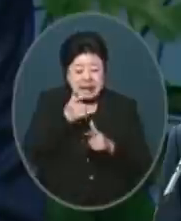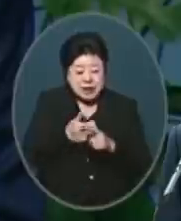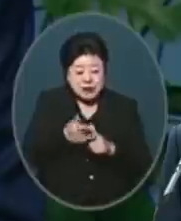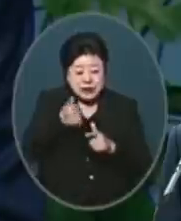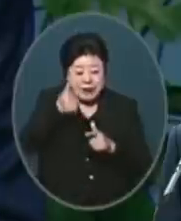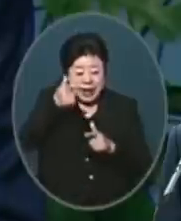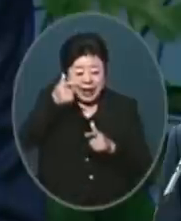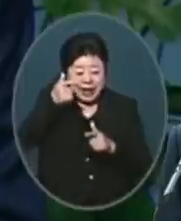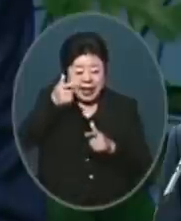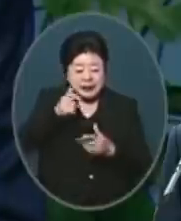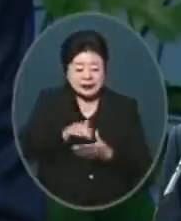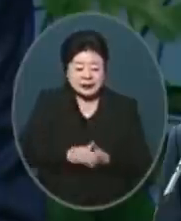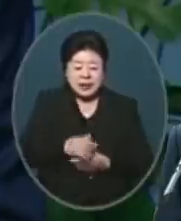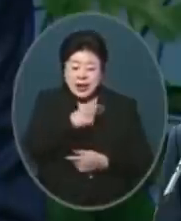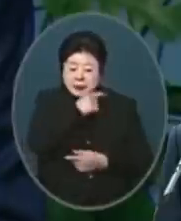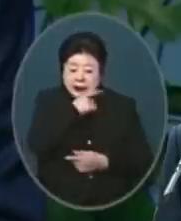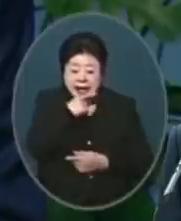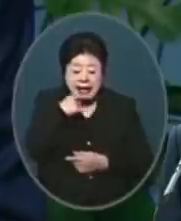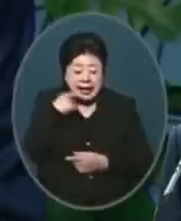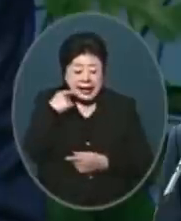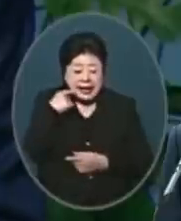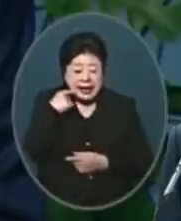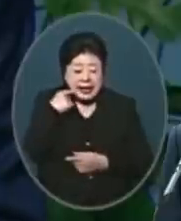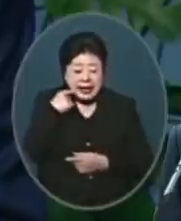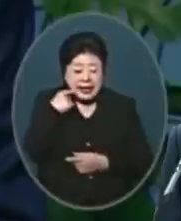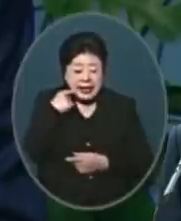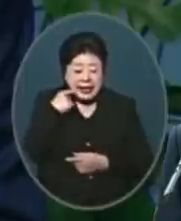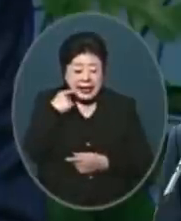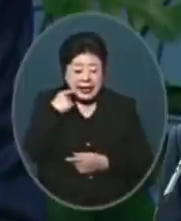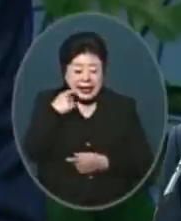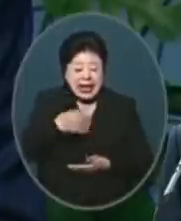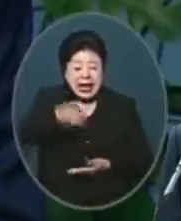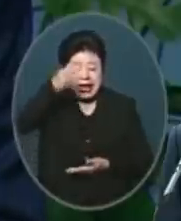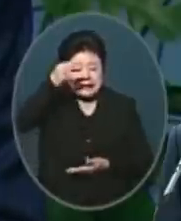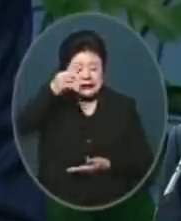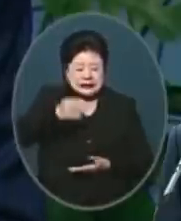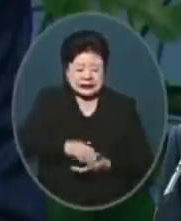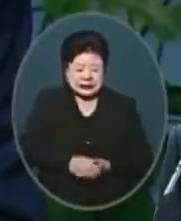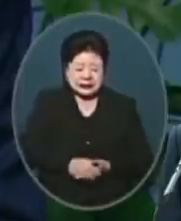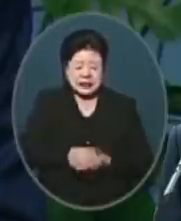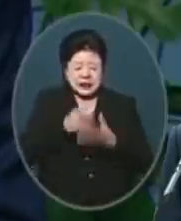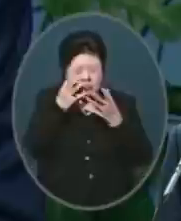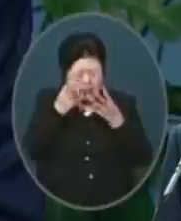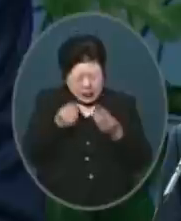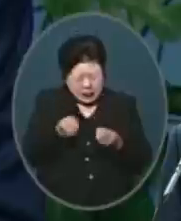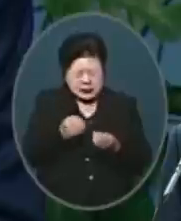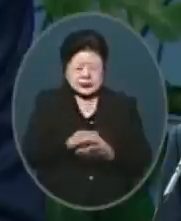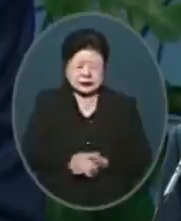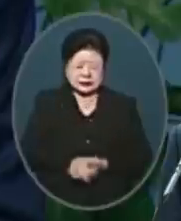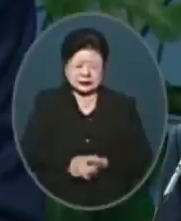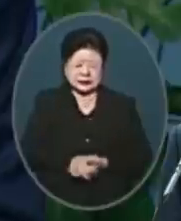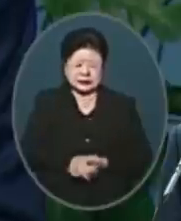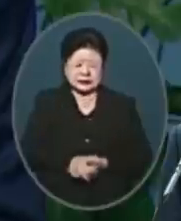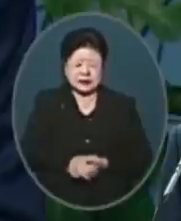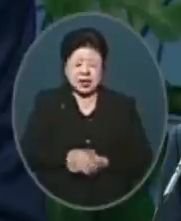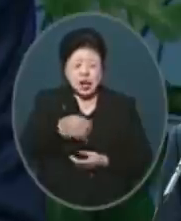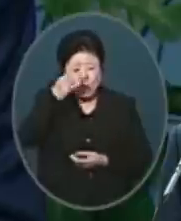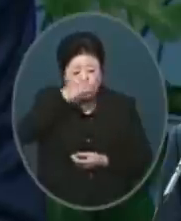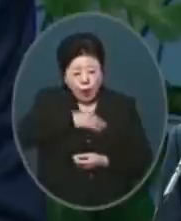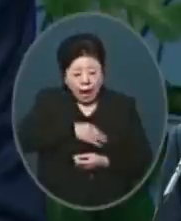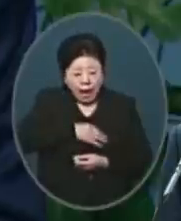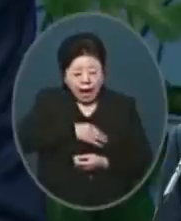예수님의 피의 가치는 말할 수 없고 그